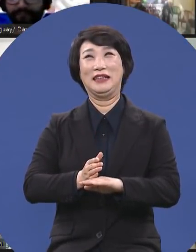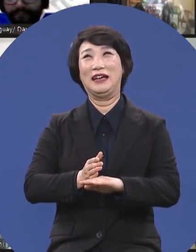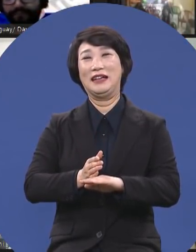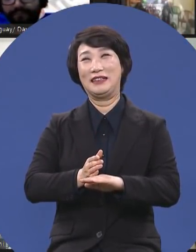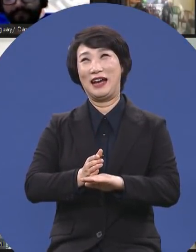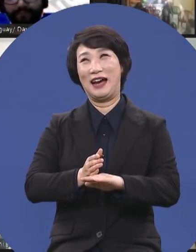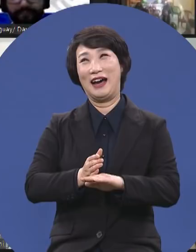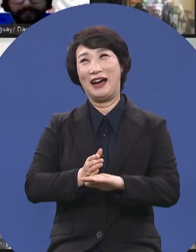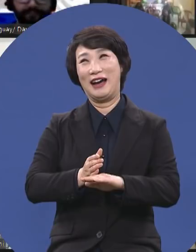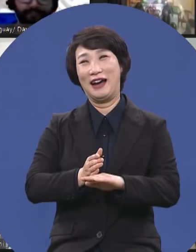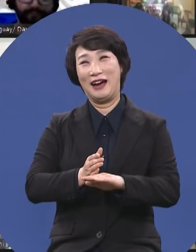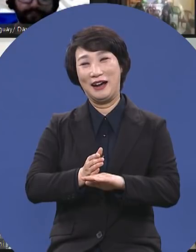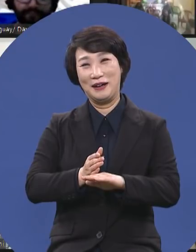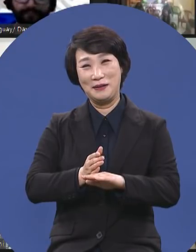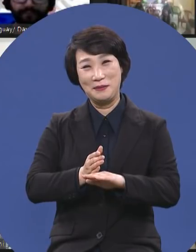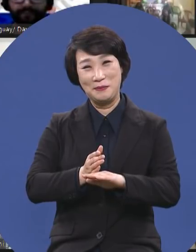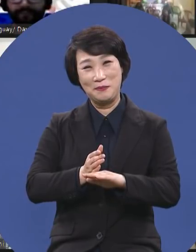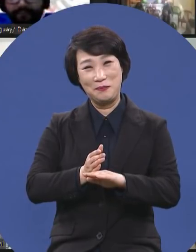감사합니다.